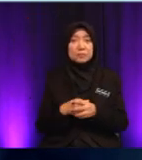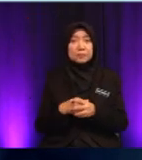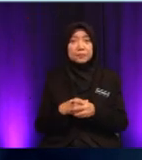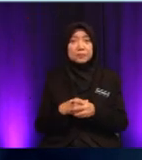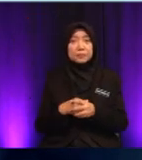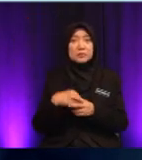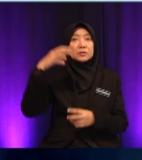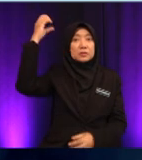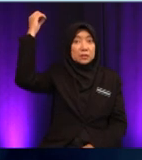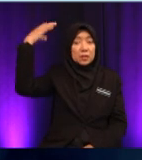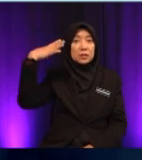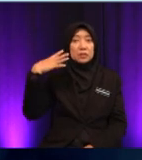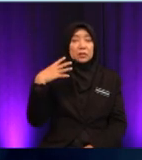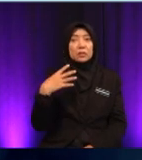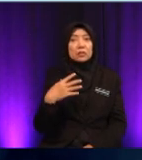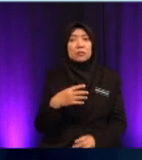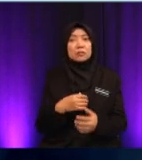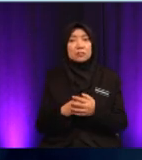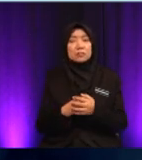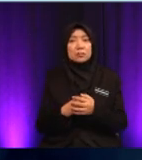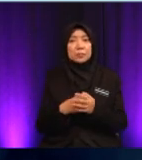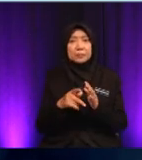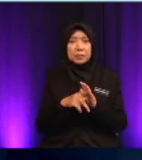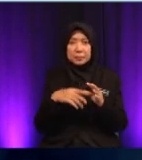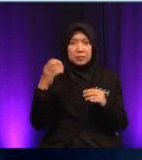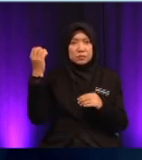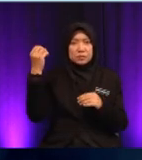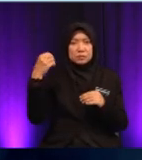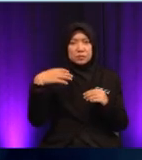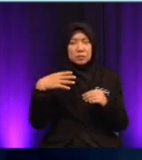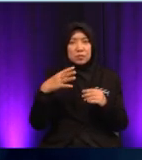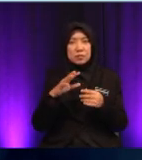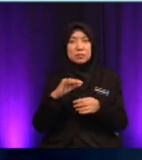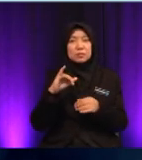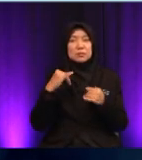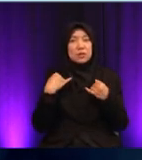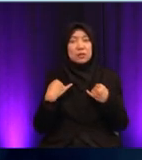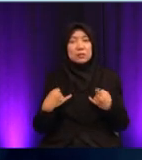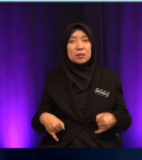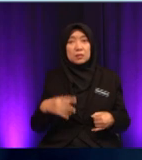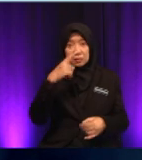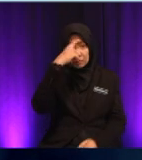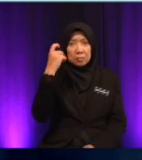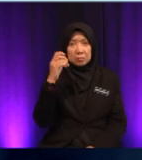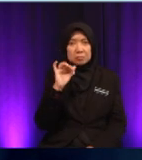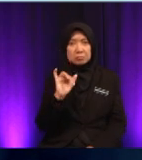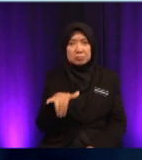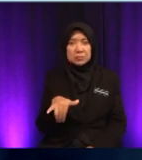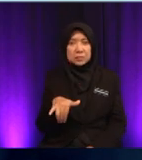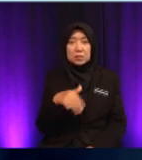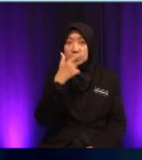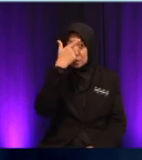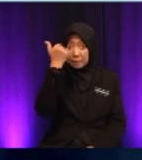yang keluar dari besi ini adalah besi ini merupakan pemancar hitam kalau yang ini merupakan pemain saja